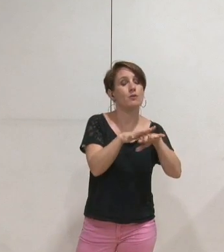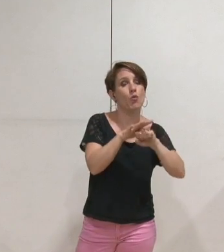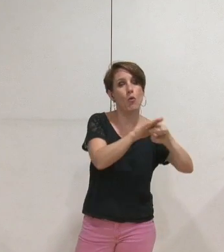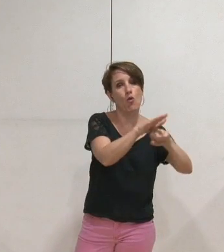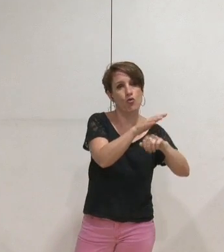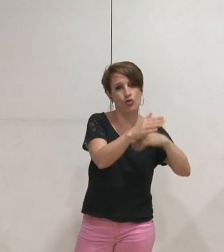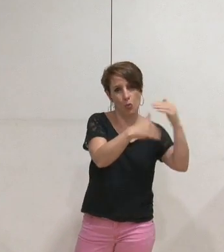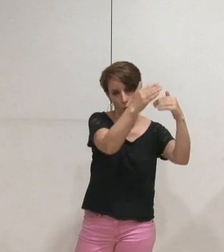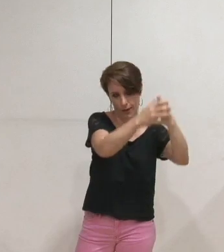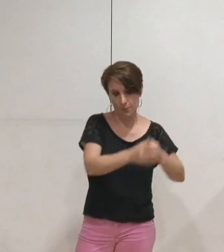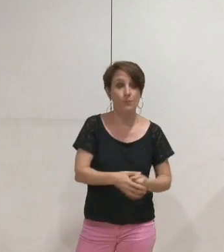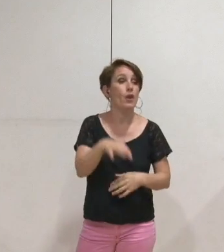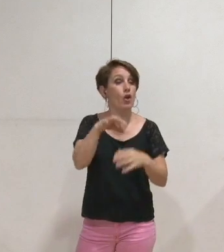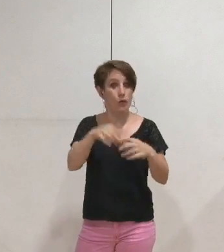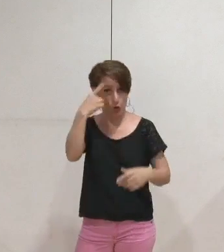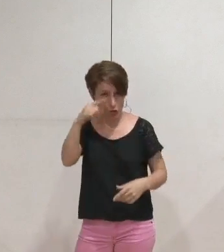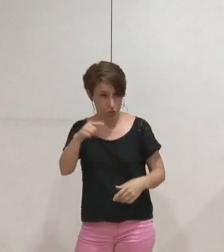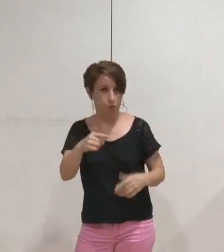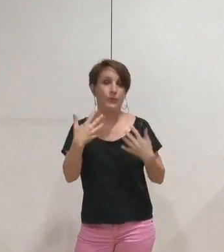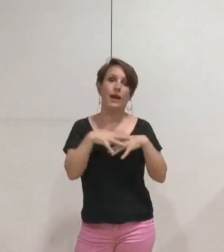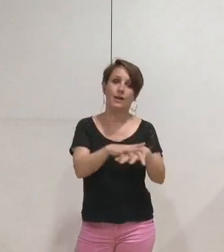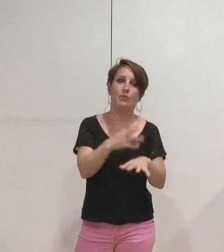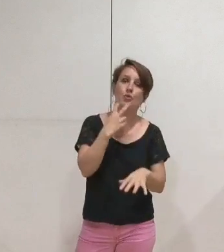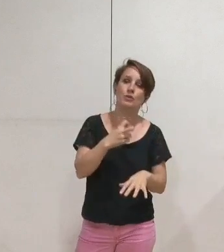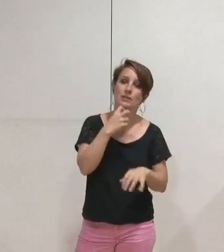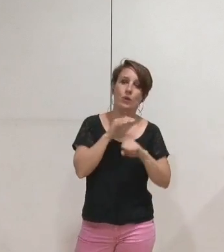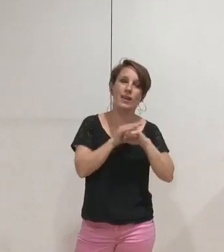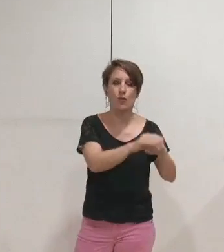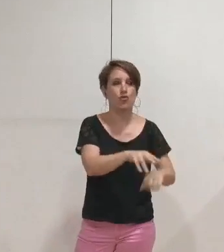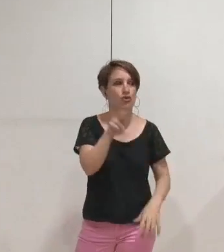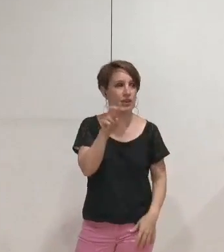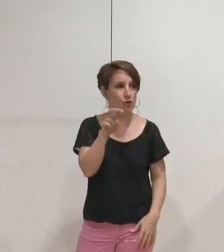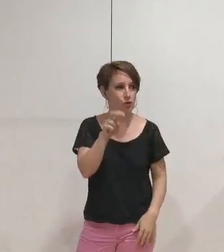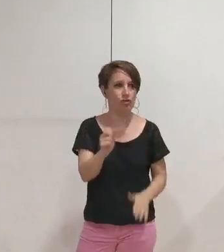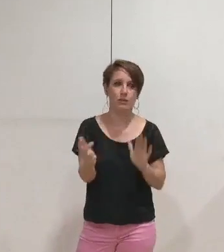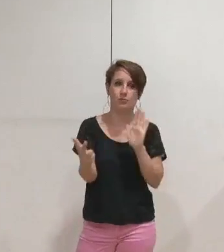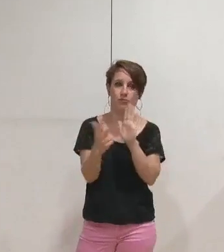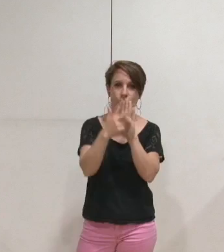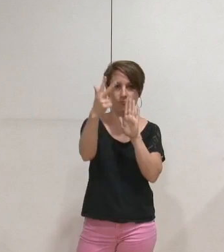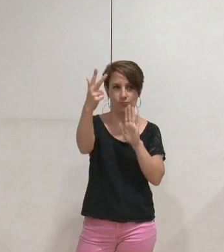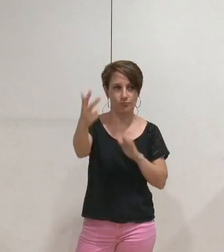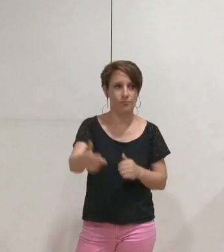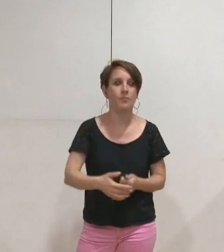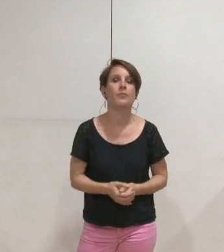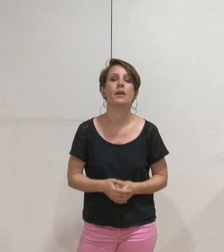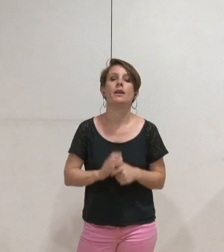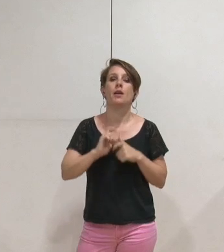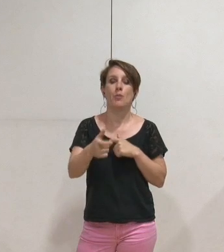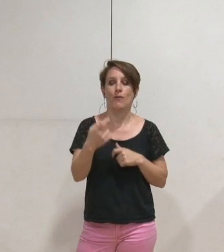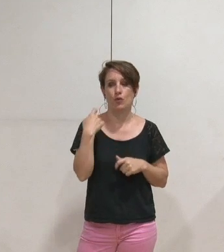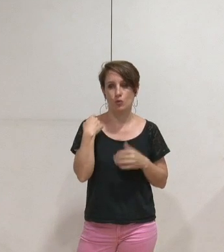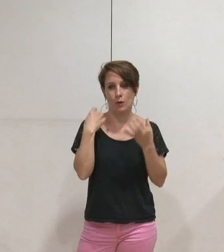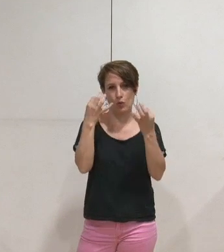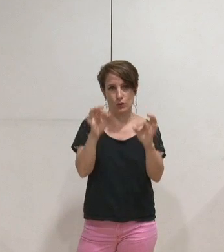progrès qui vote pour rassemblement citoyen de la gauche et écologistes délibération adopté la 10 c'est des